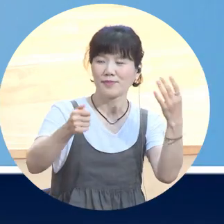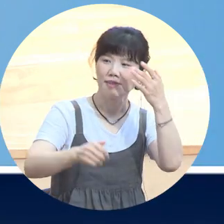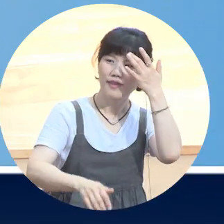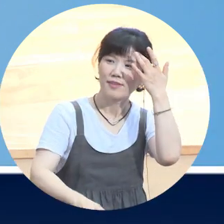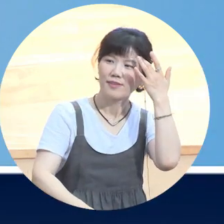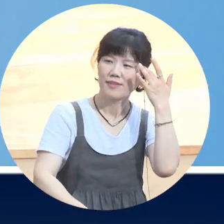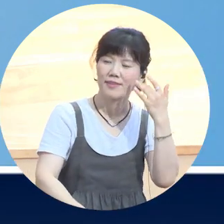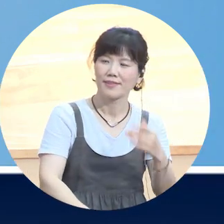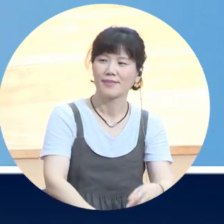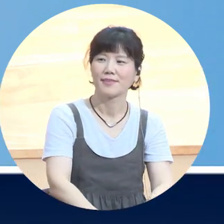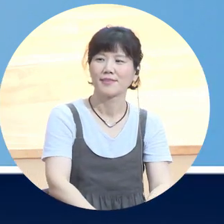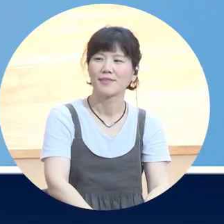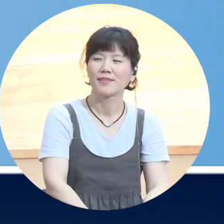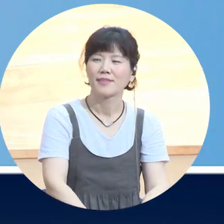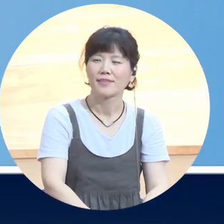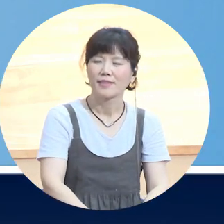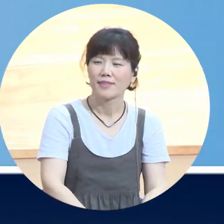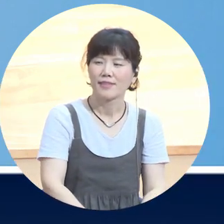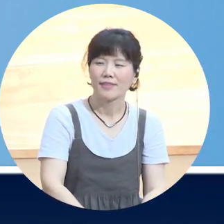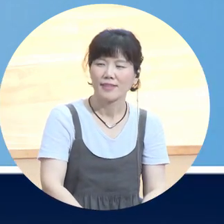자 시장